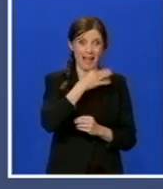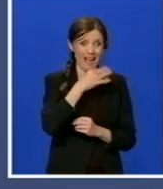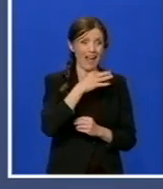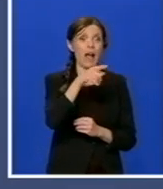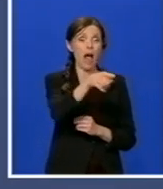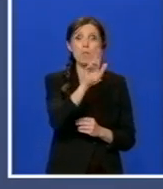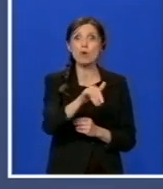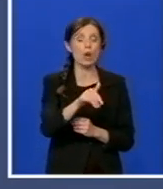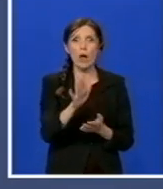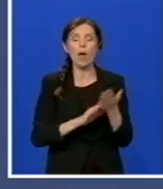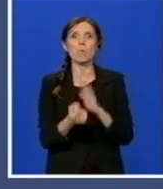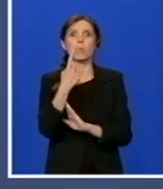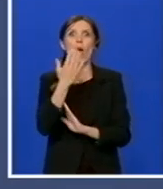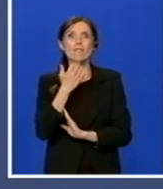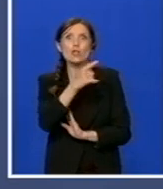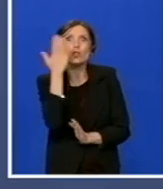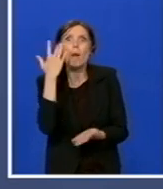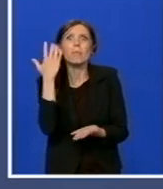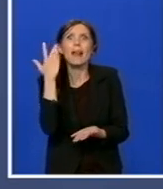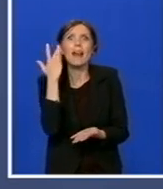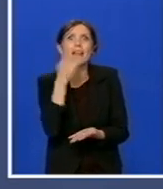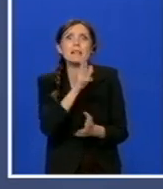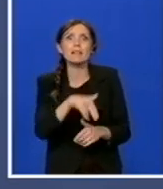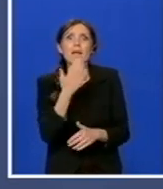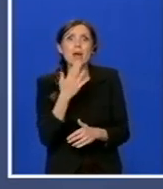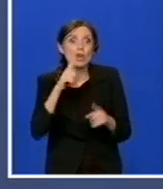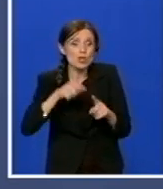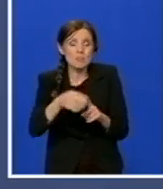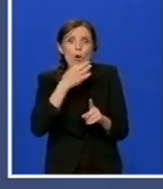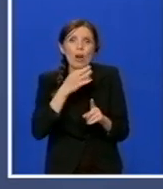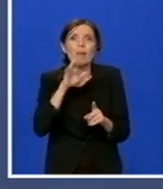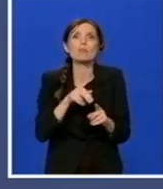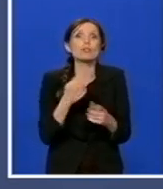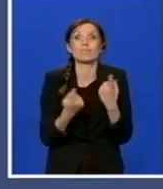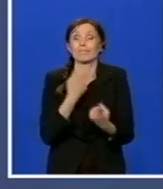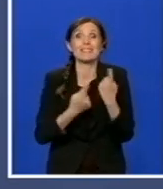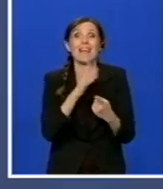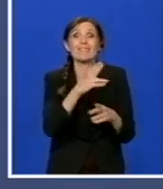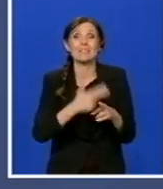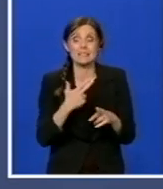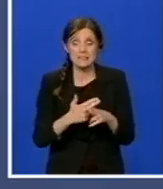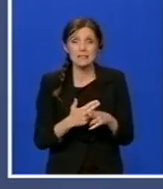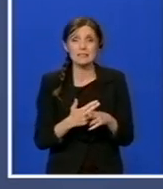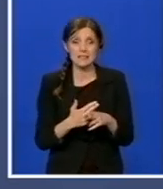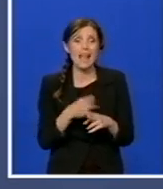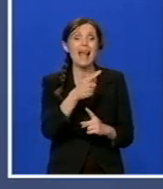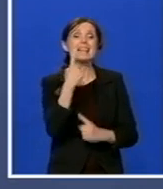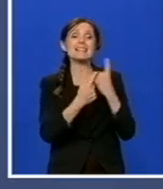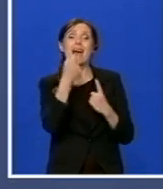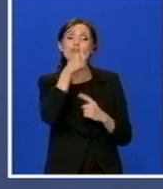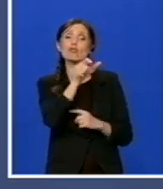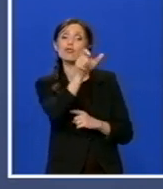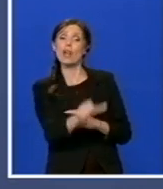znali. Istovremeno, terapija i, tako da kažem, koji su pacijenti ranije primali,